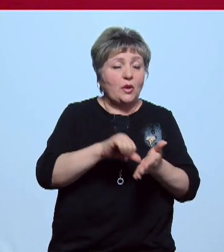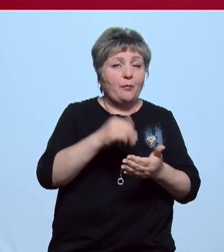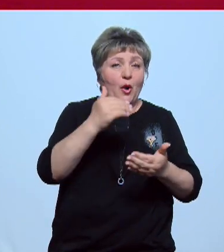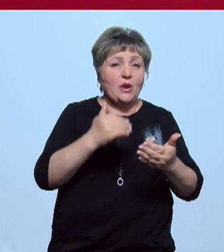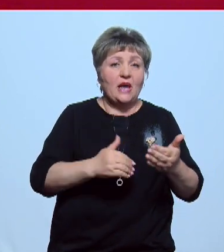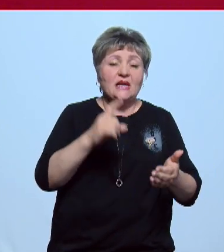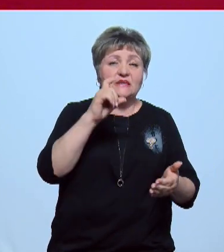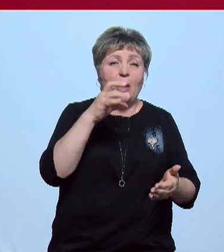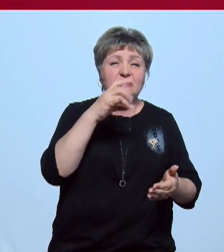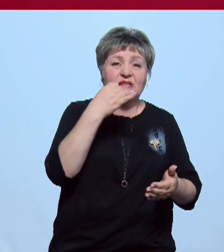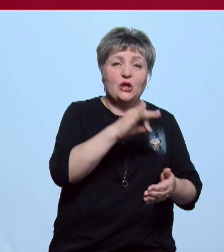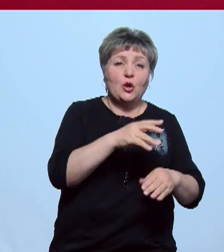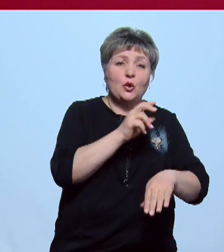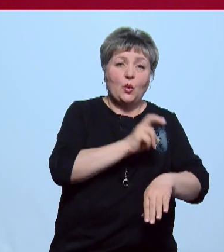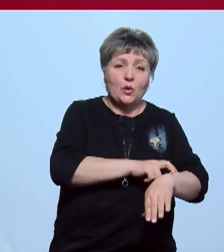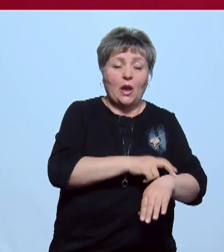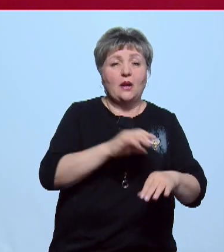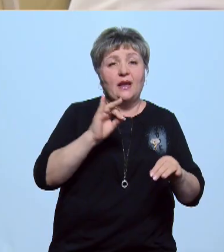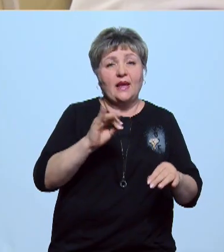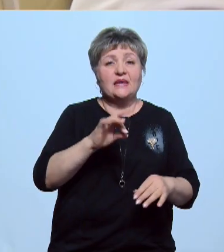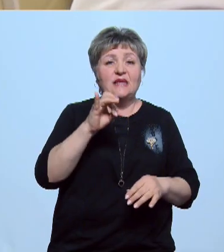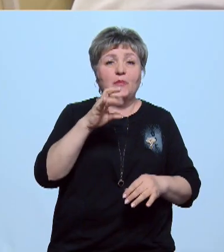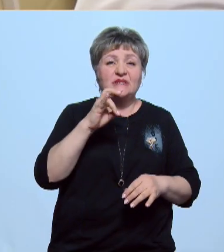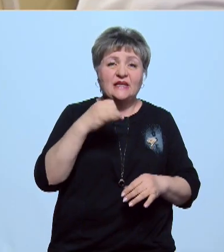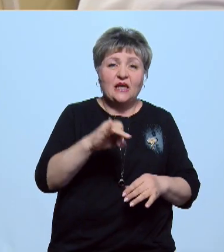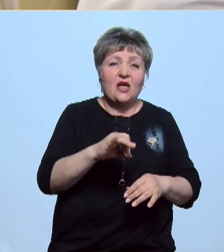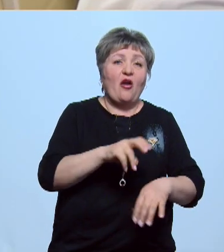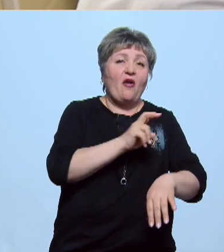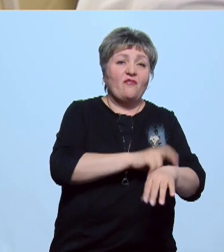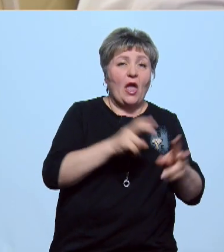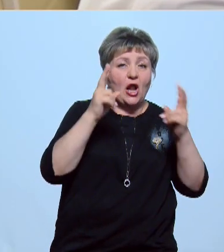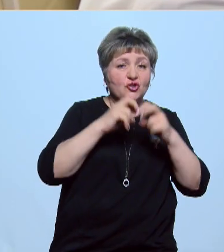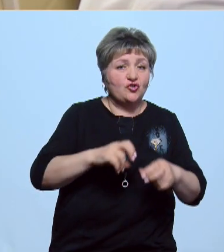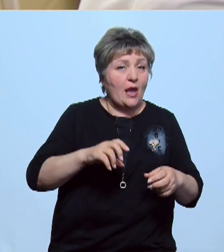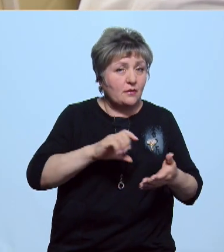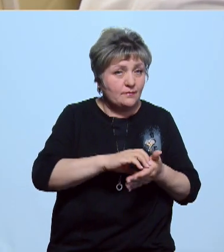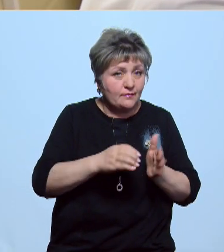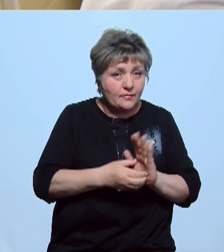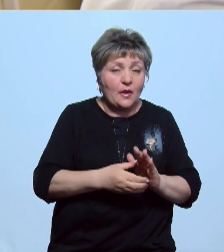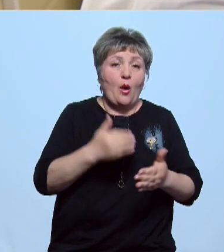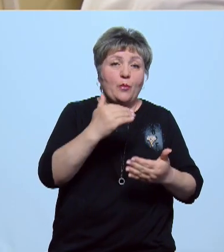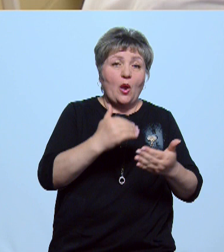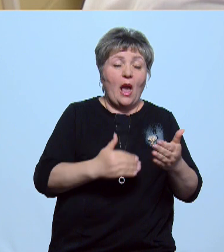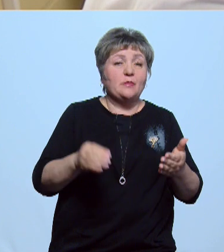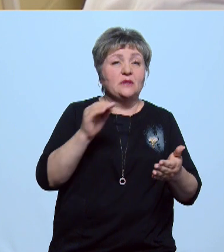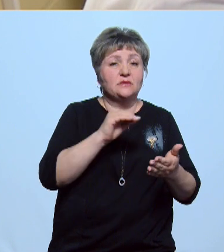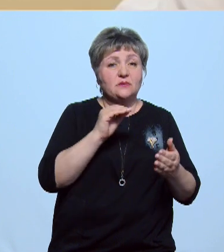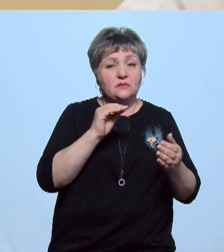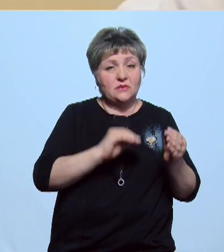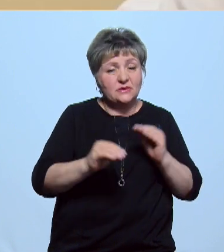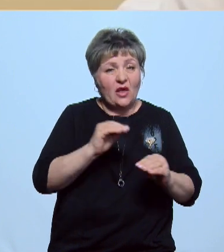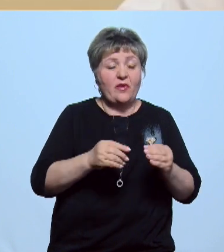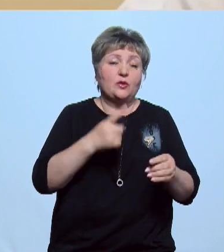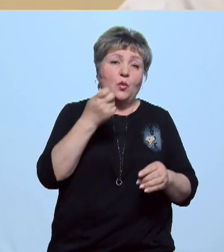программах «Земский доктор» и «Земский фельдшер». Финансирование в этом году обеих программ составит более 120